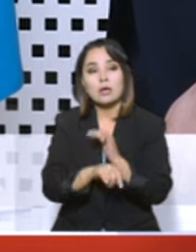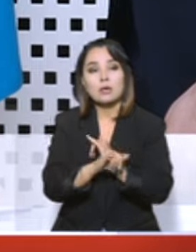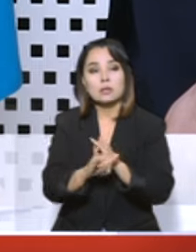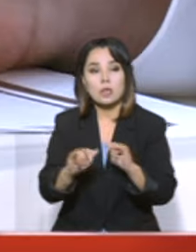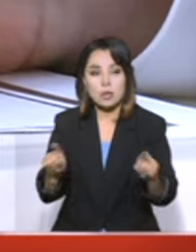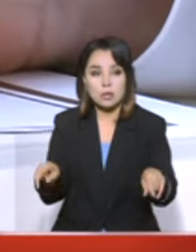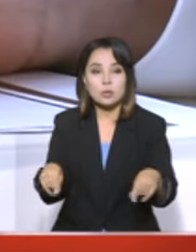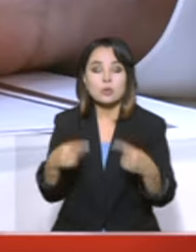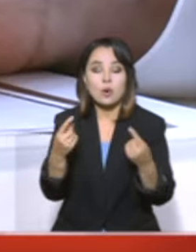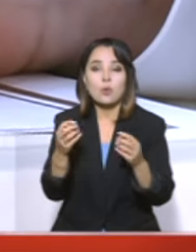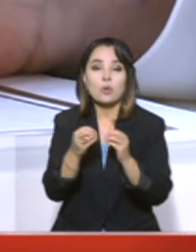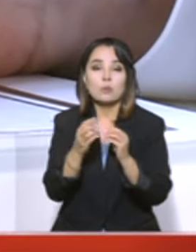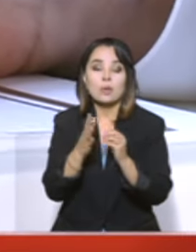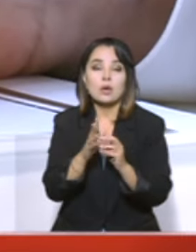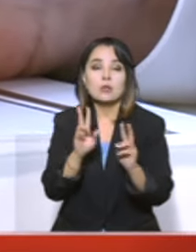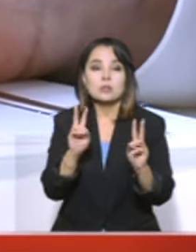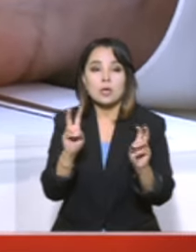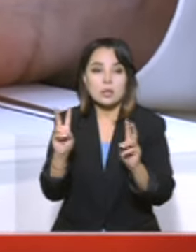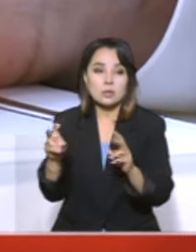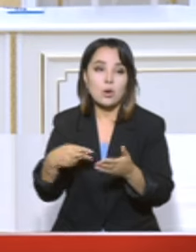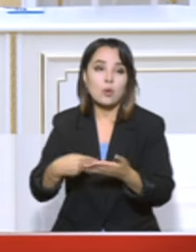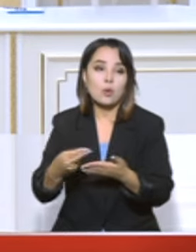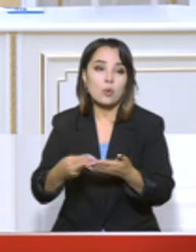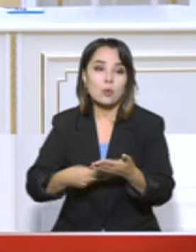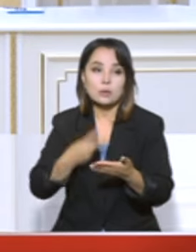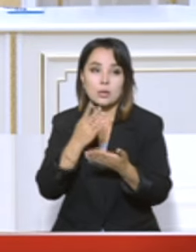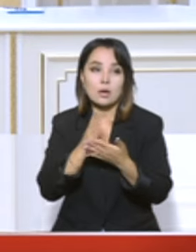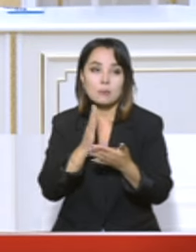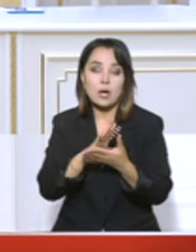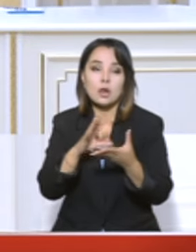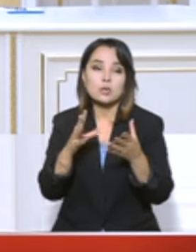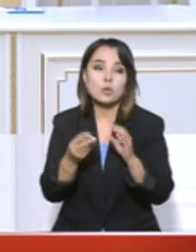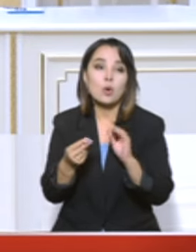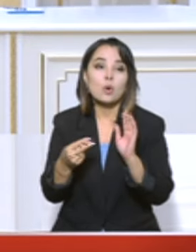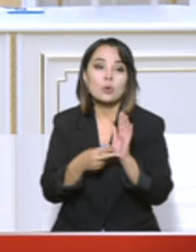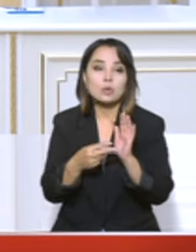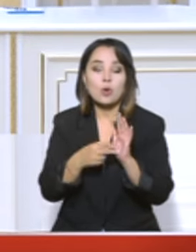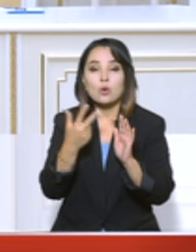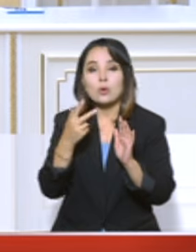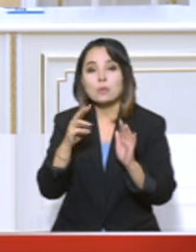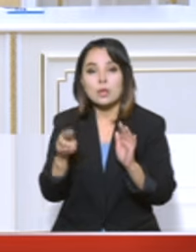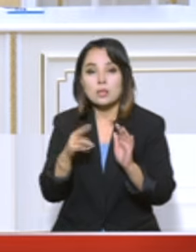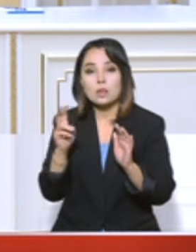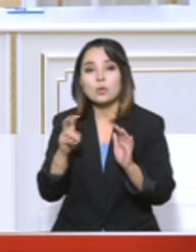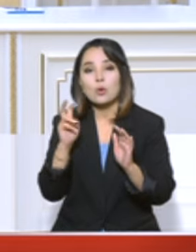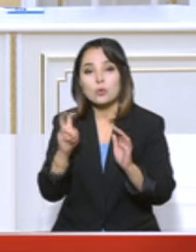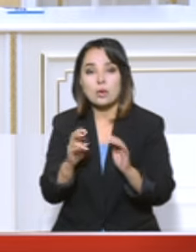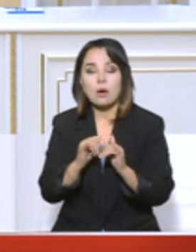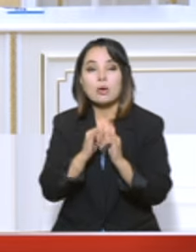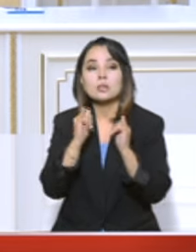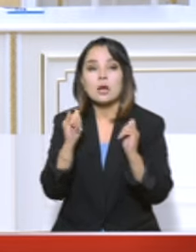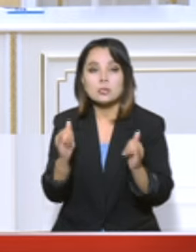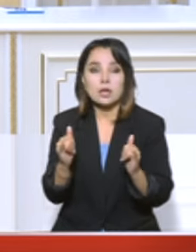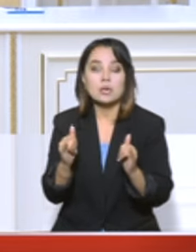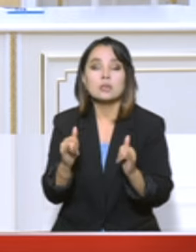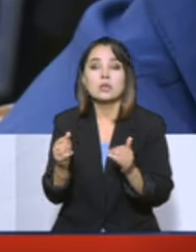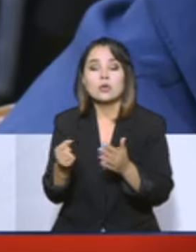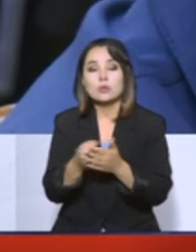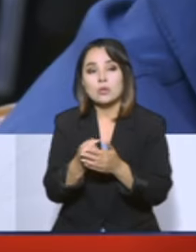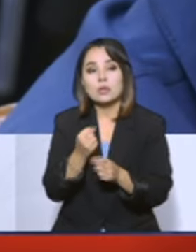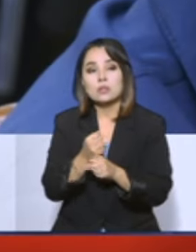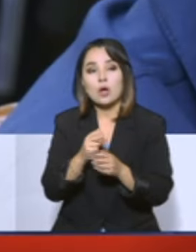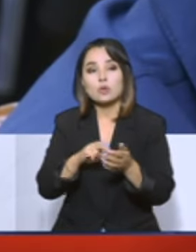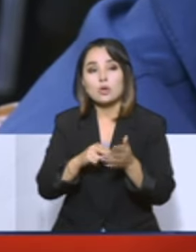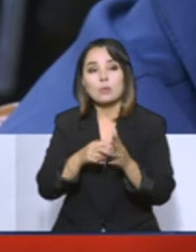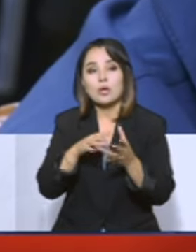үшін бүгін 15 түрлі келісімге қол қойылды. Қазір жалпы құны 3 миллиард доллардан асатын 70-ке жоқ